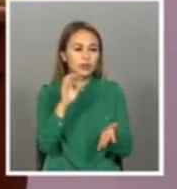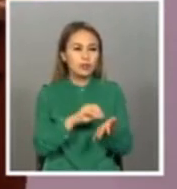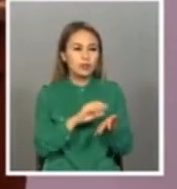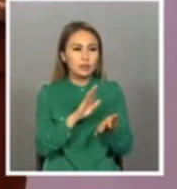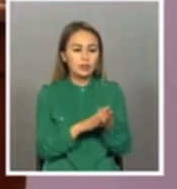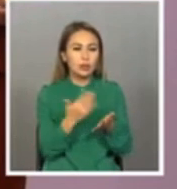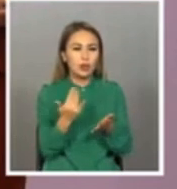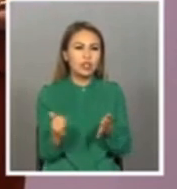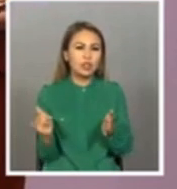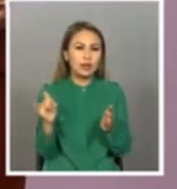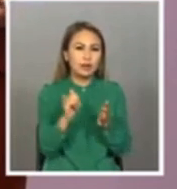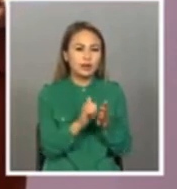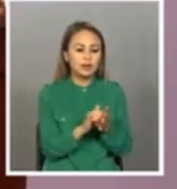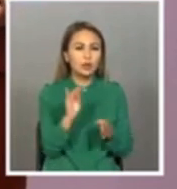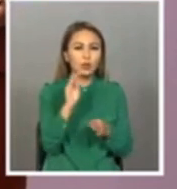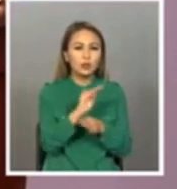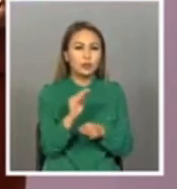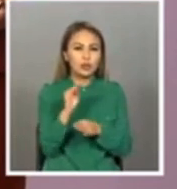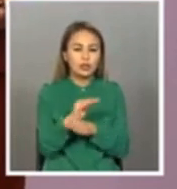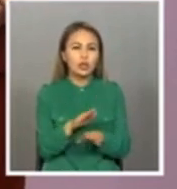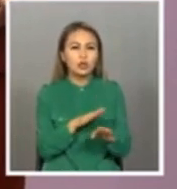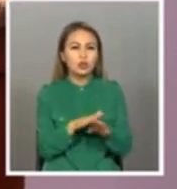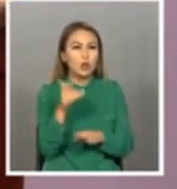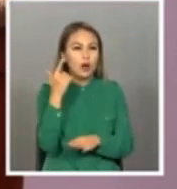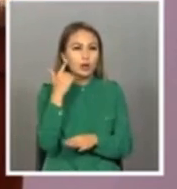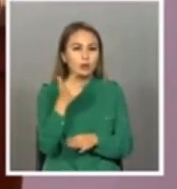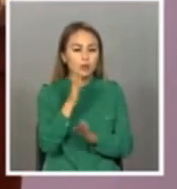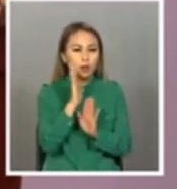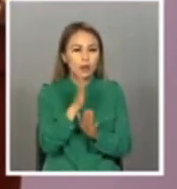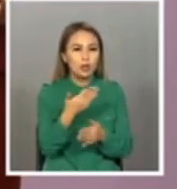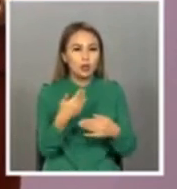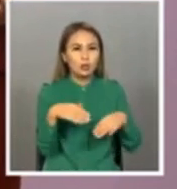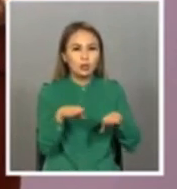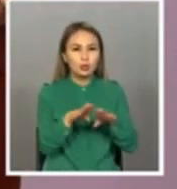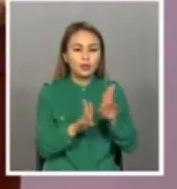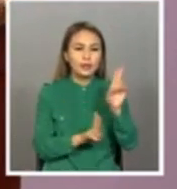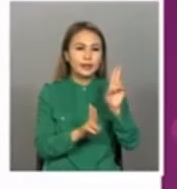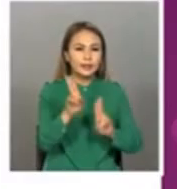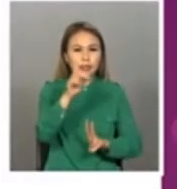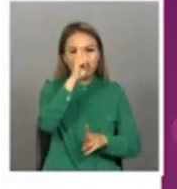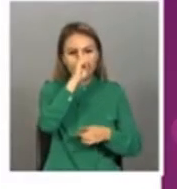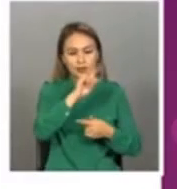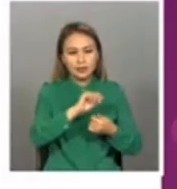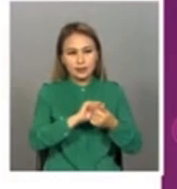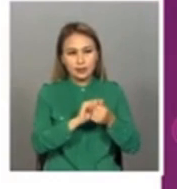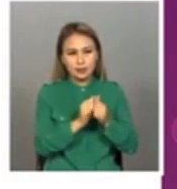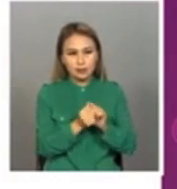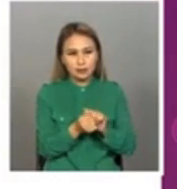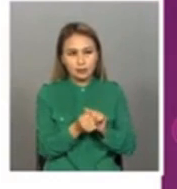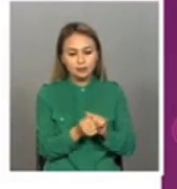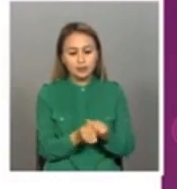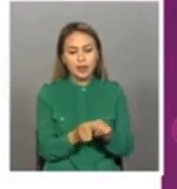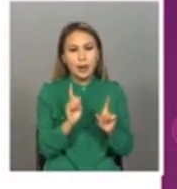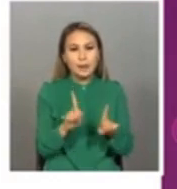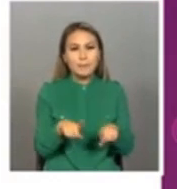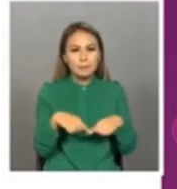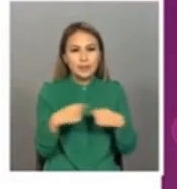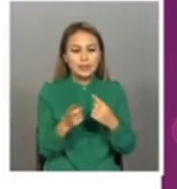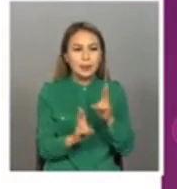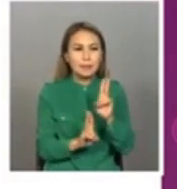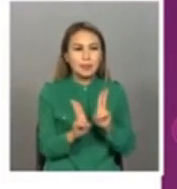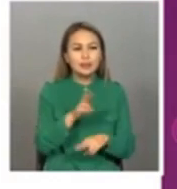жалғанатын қосымшалар да жуан болады. Бұл ережені естеріңде сақтаңдар. Берілген мәтінді